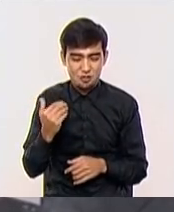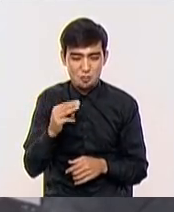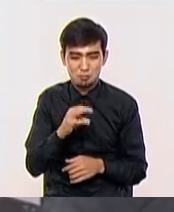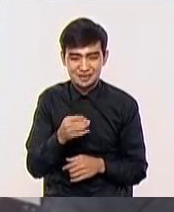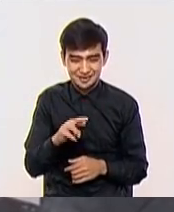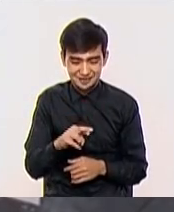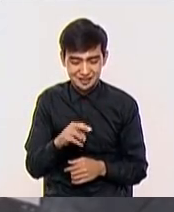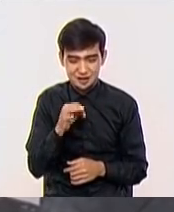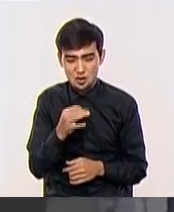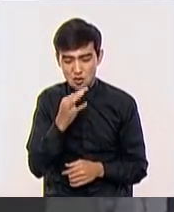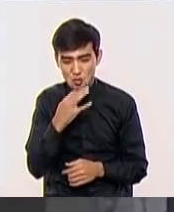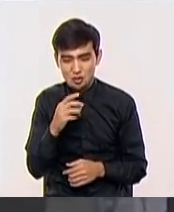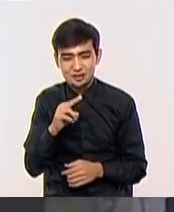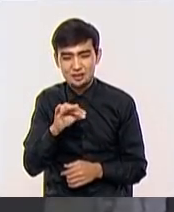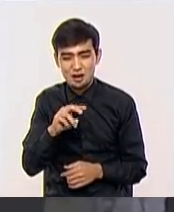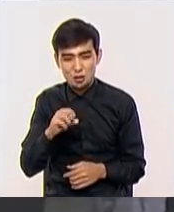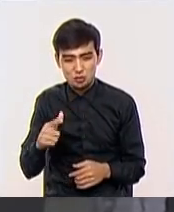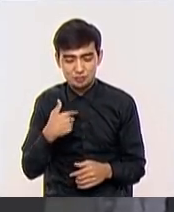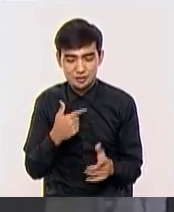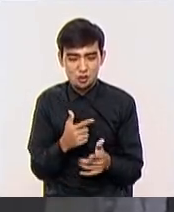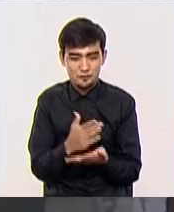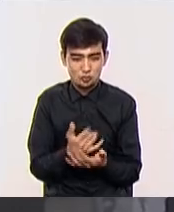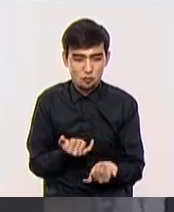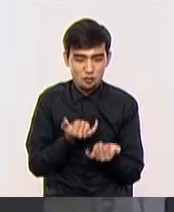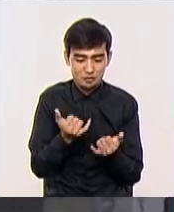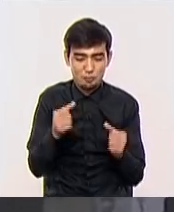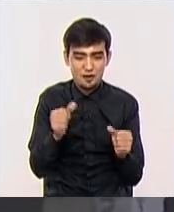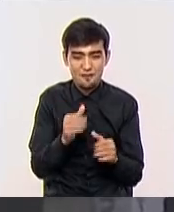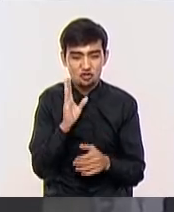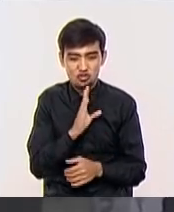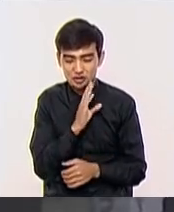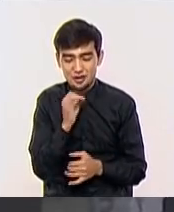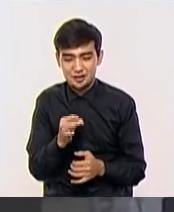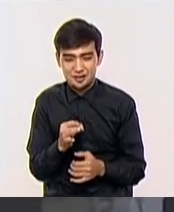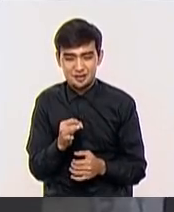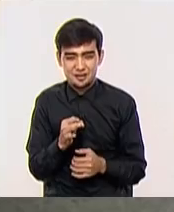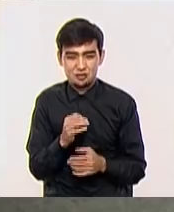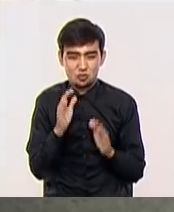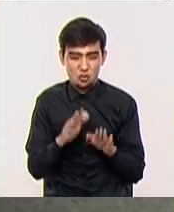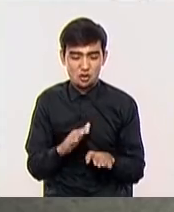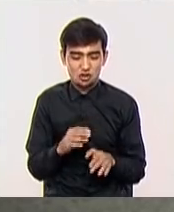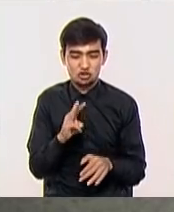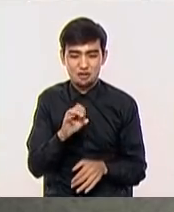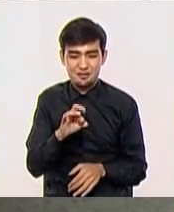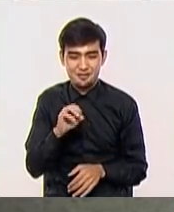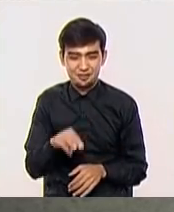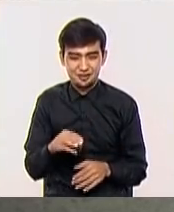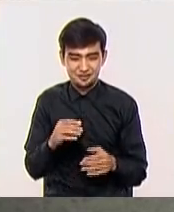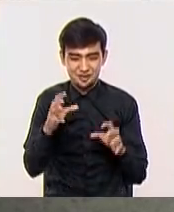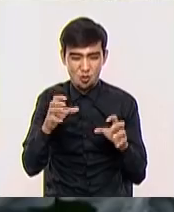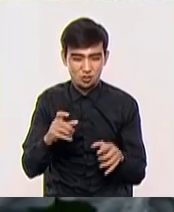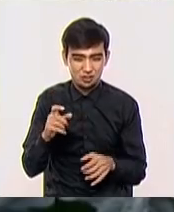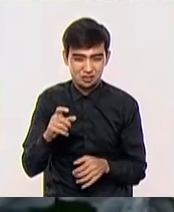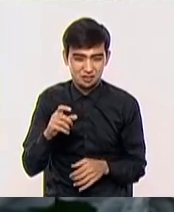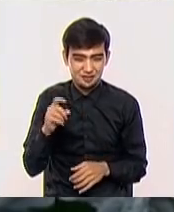также готовы к любым диалогам. Талибы будут уважать и права женщин, и меньшинств, но только в рамках шариата. Сейчас в Кабуле